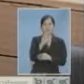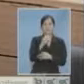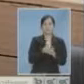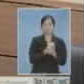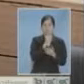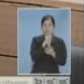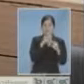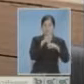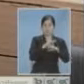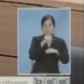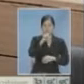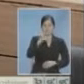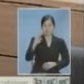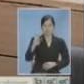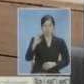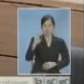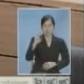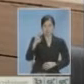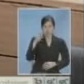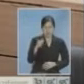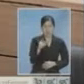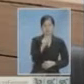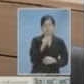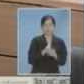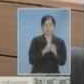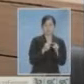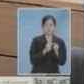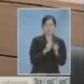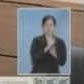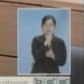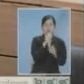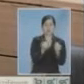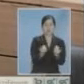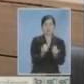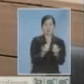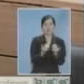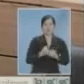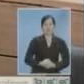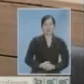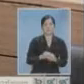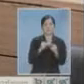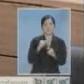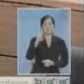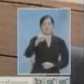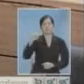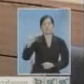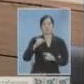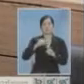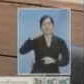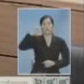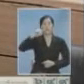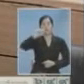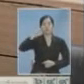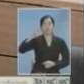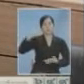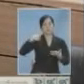าส.ส.พ่อเป็นก็มีฐานเสียงมีอำนาจมีในการบริหารแ